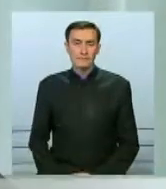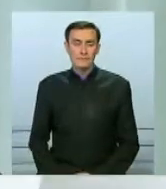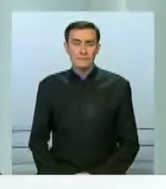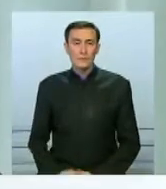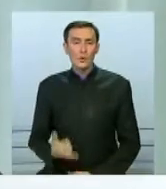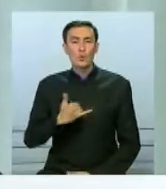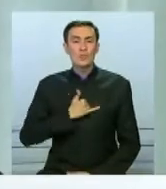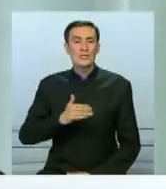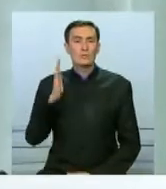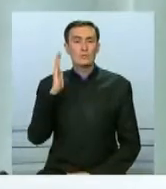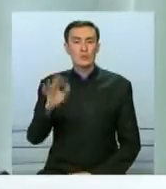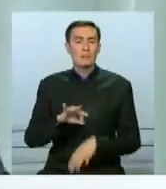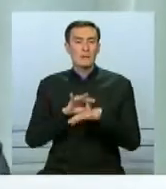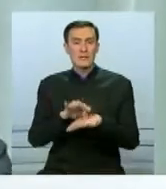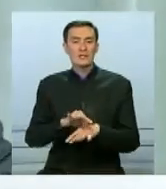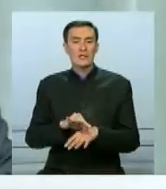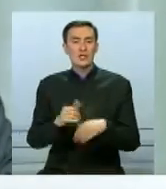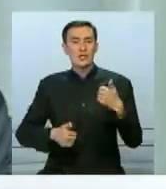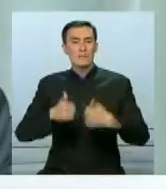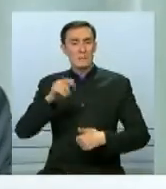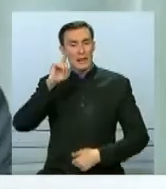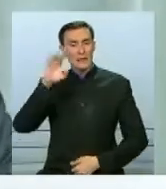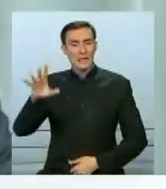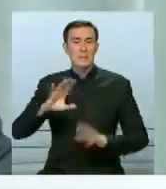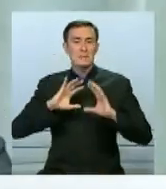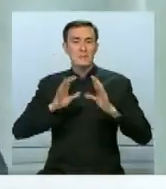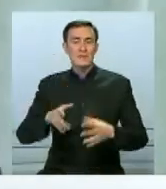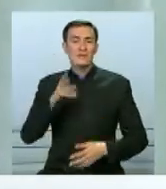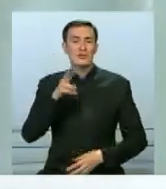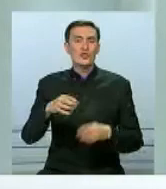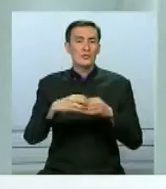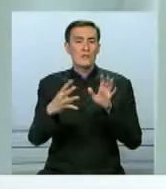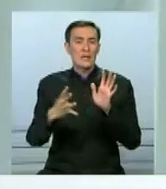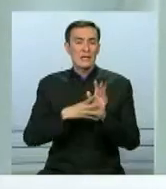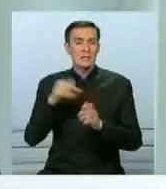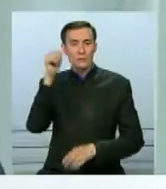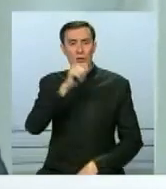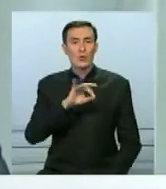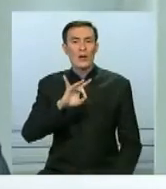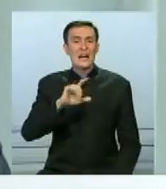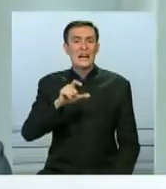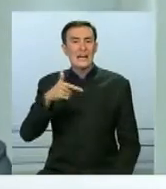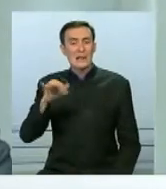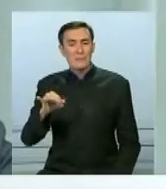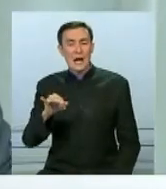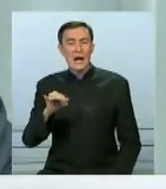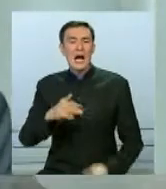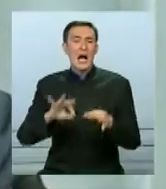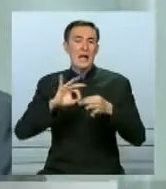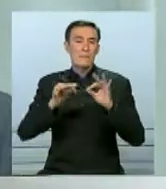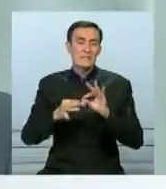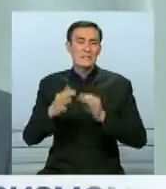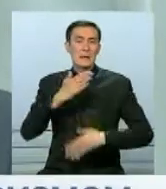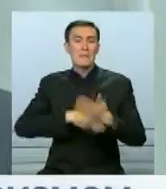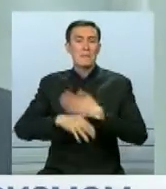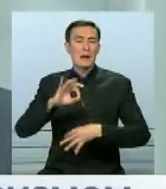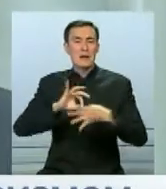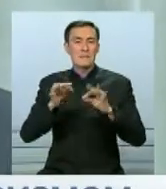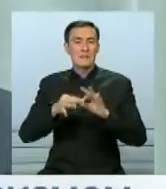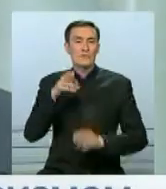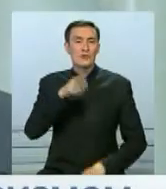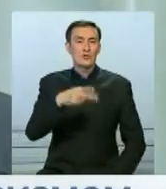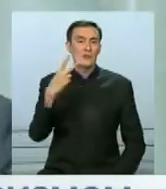У нас будет проходить чемпионат мира по регби в 2019 году, а Олимпийские и Паралимпийские игры в